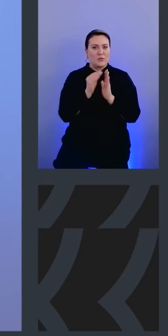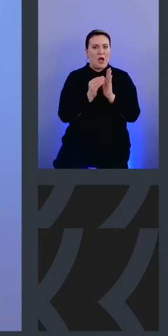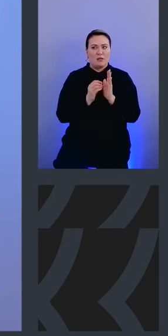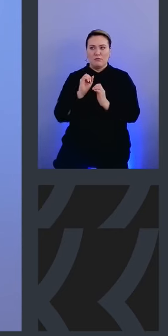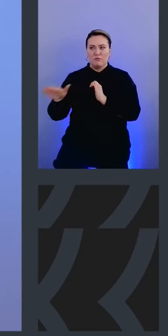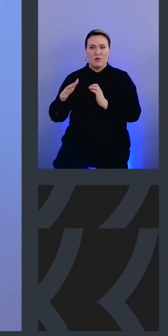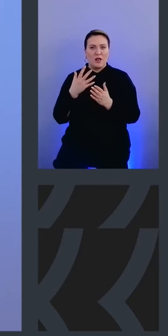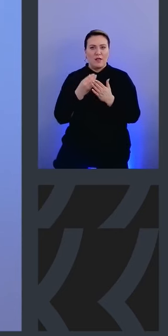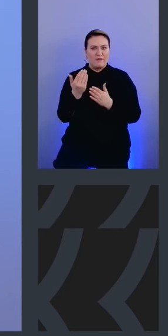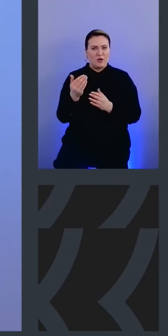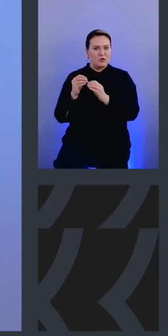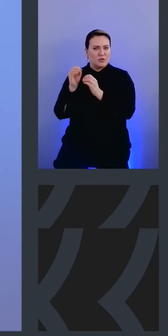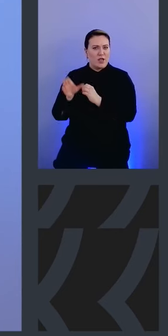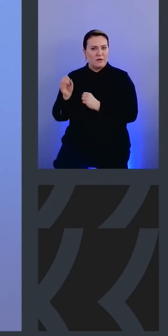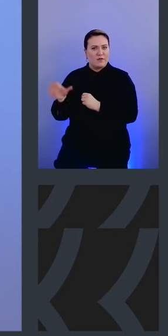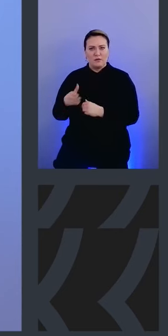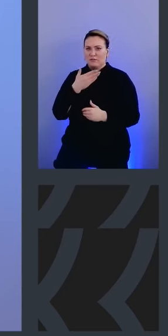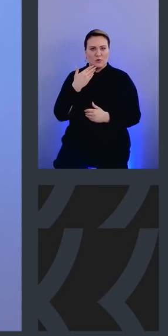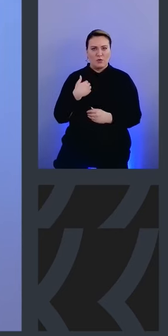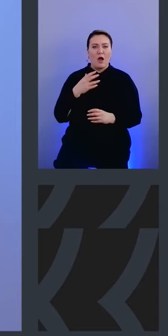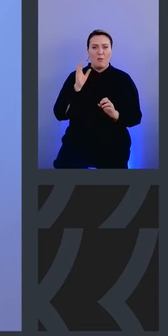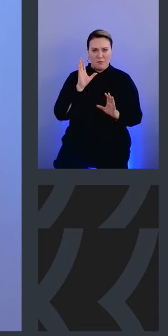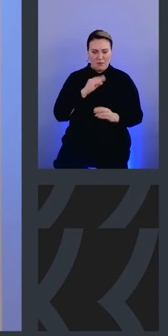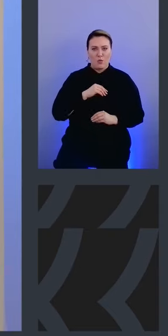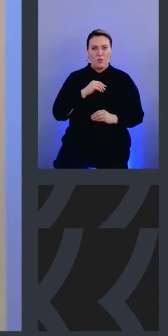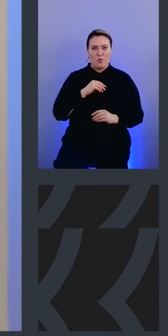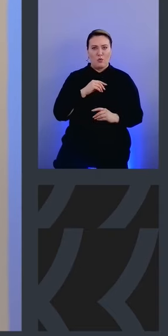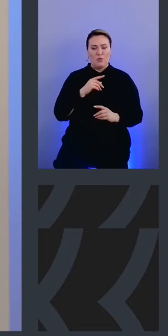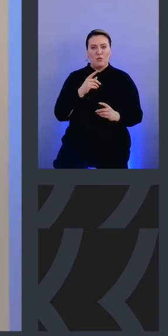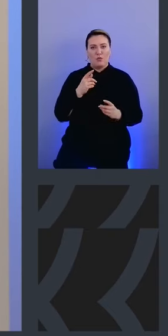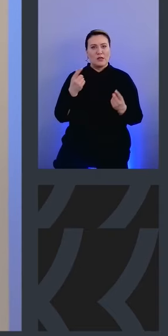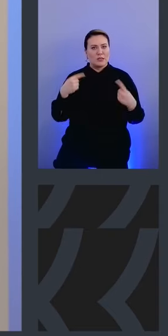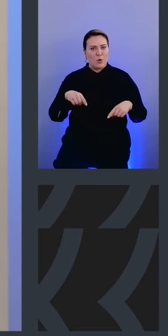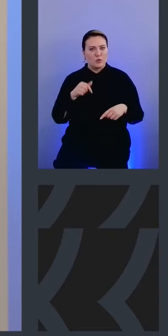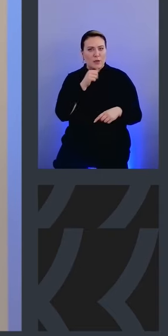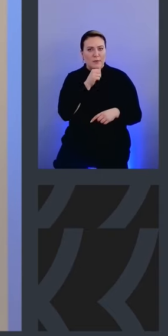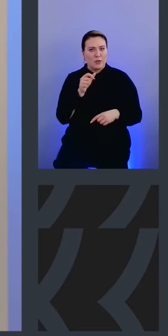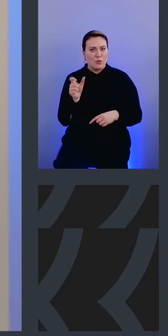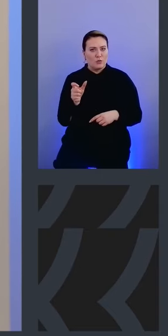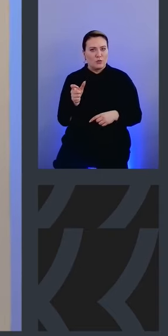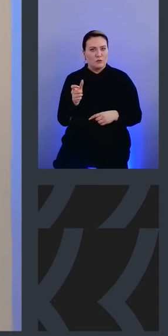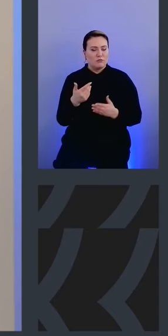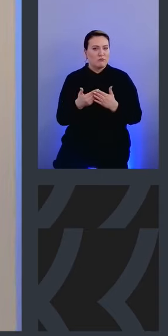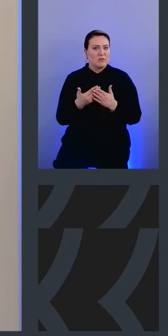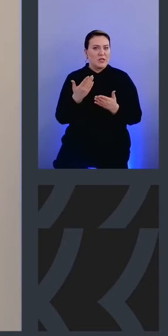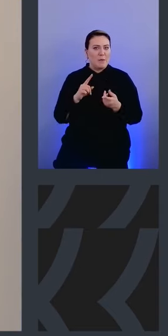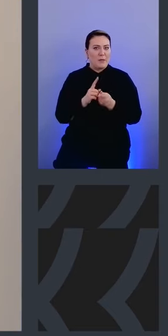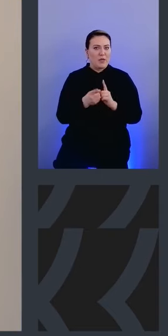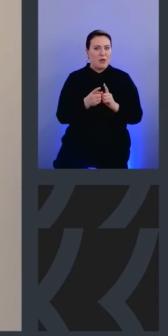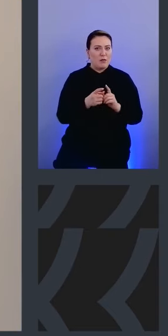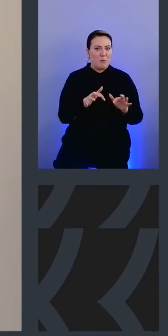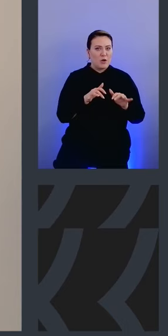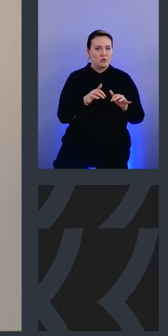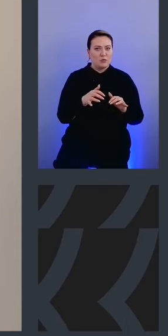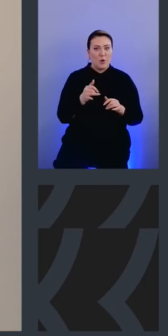ваши серверы, нет, да? Нет. То есть я могу сбрутить пин-код, по сути, как-то, если я попал на машину? Так у тебя пин-код,